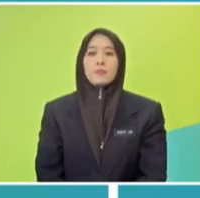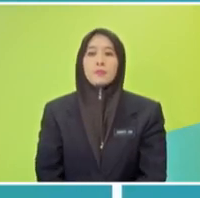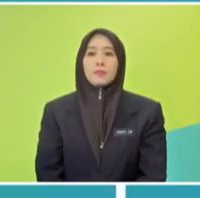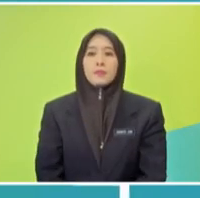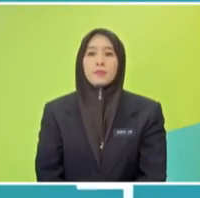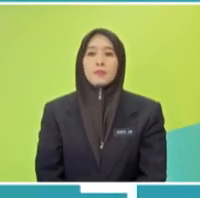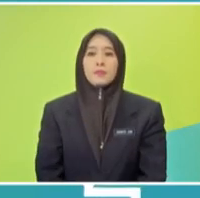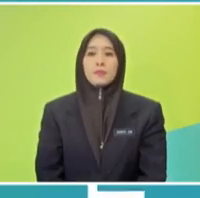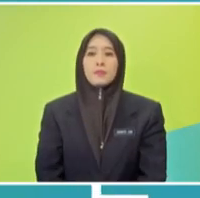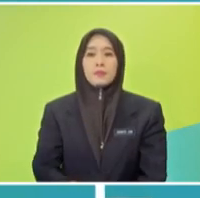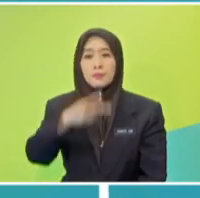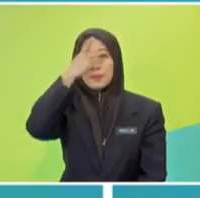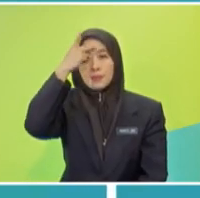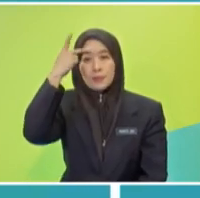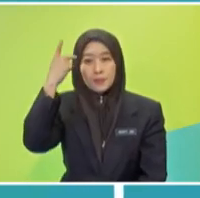dah